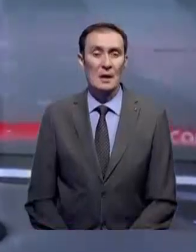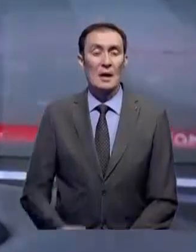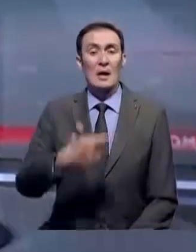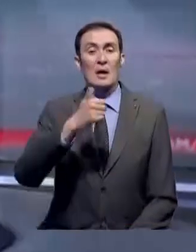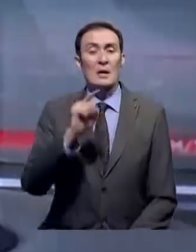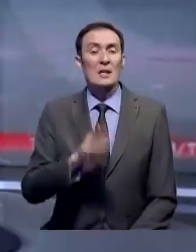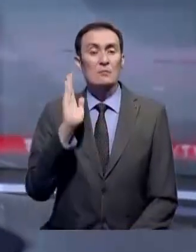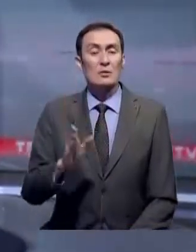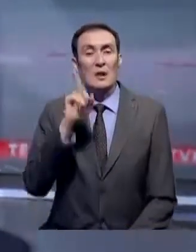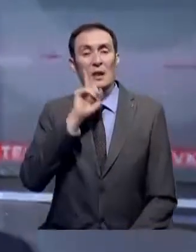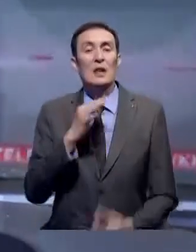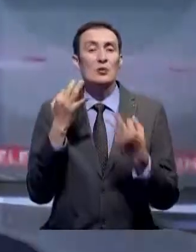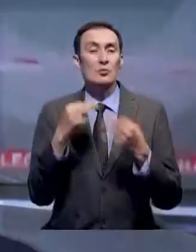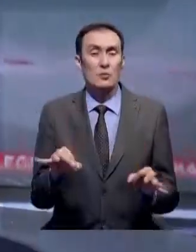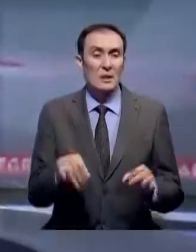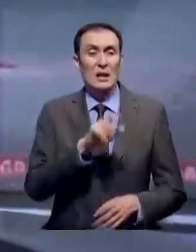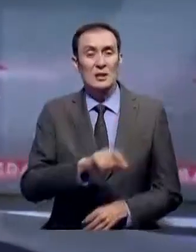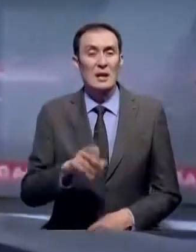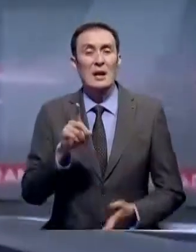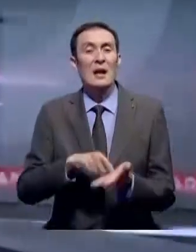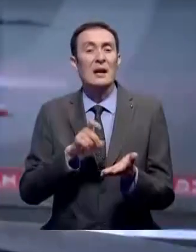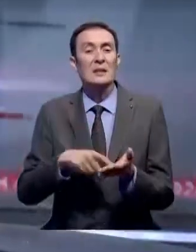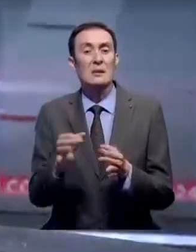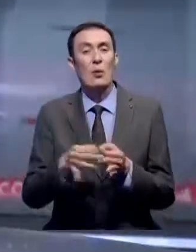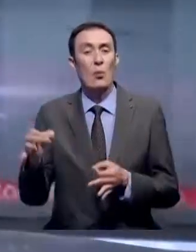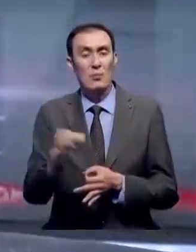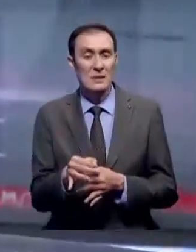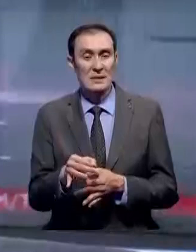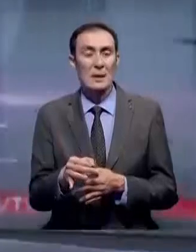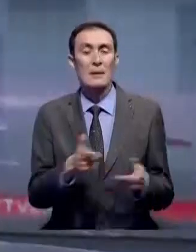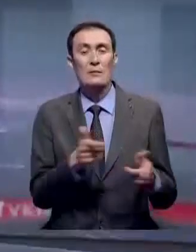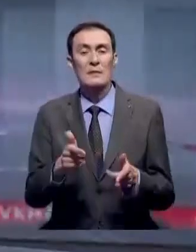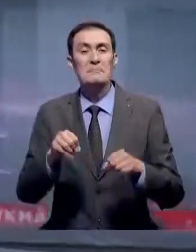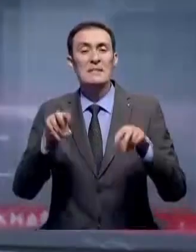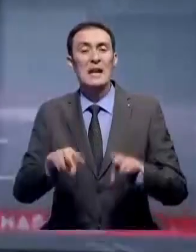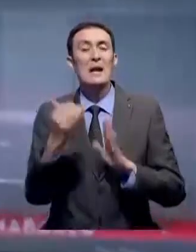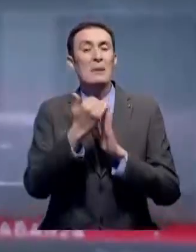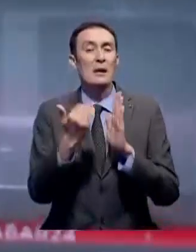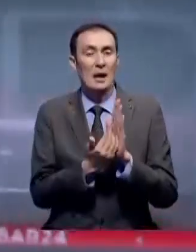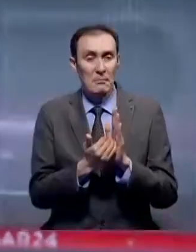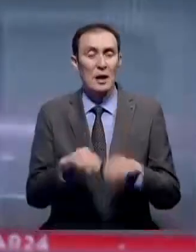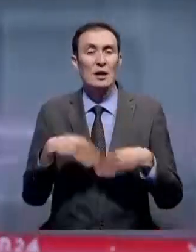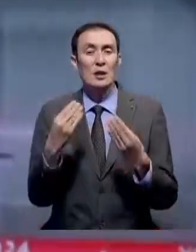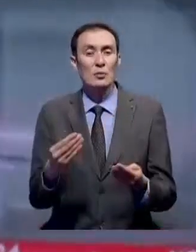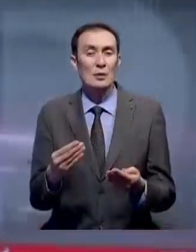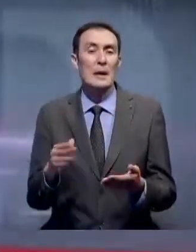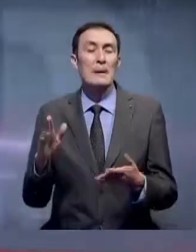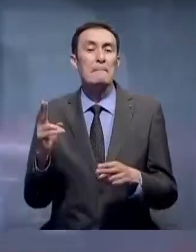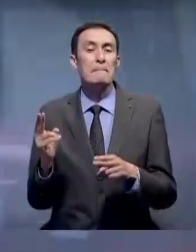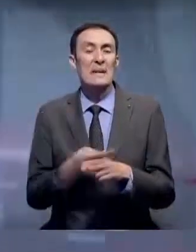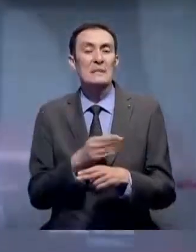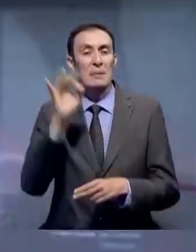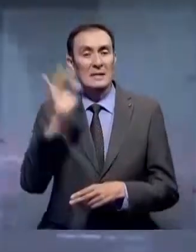газ станет доступнее для жителей Карагандинской области в регионе разработали спецпрограмму дают без